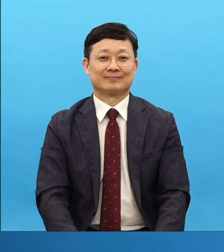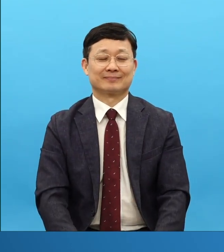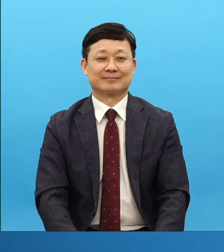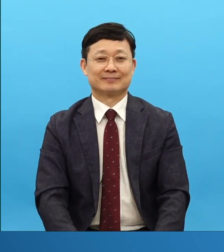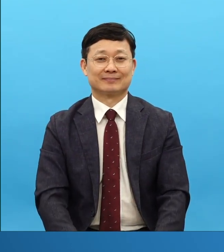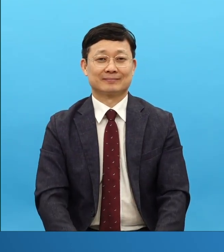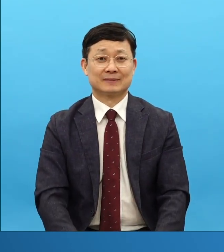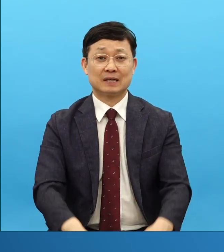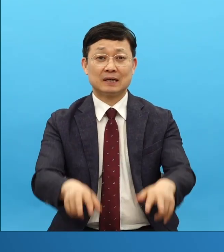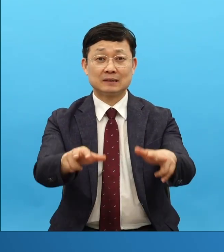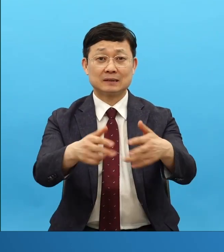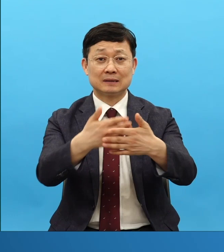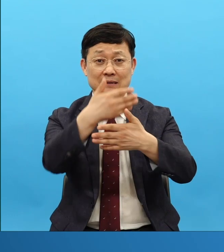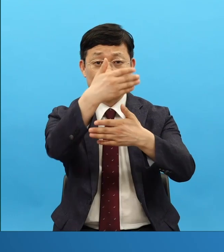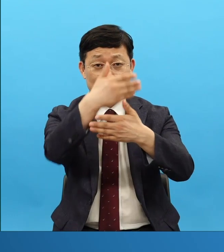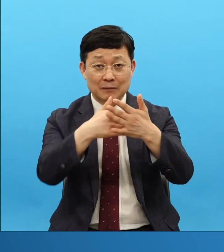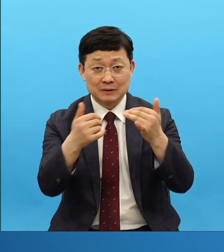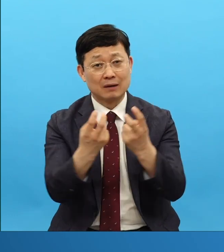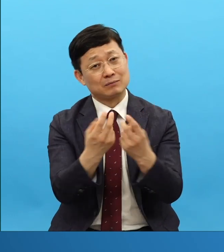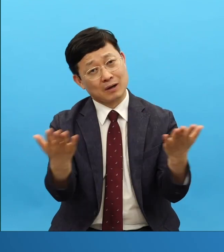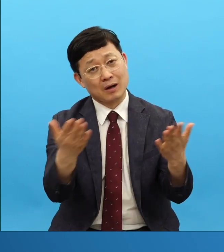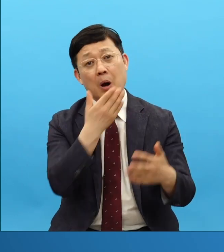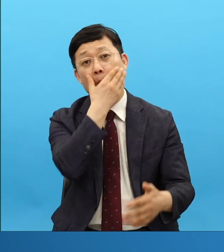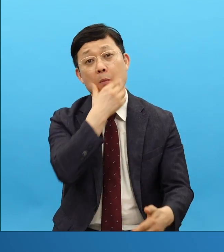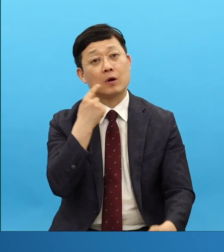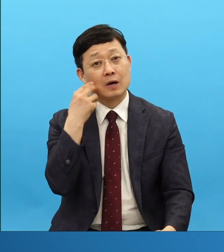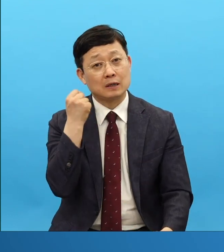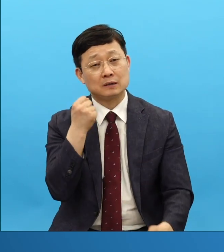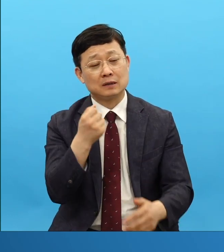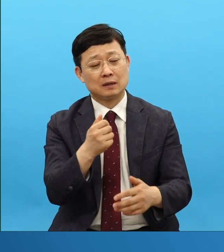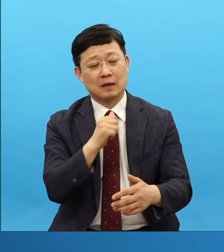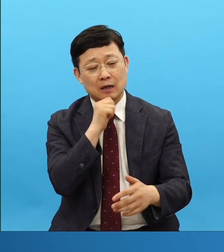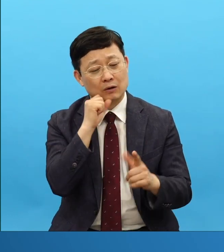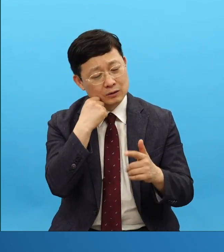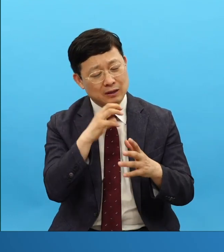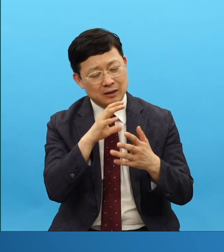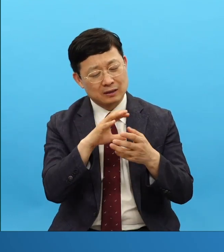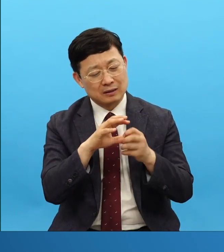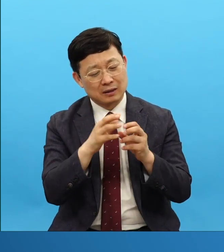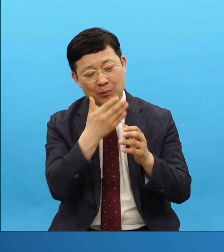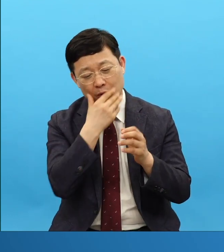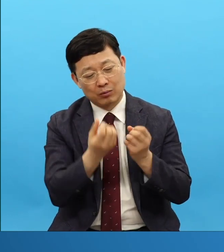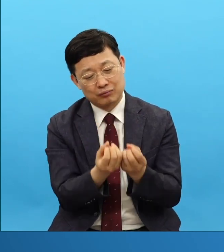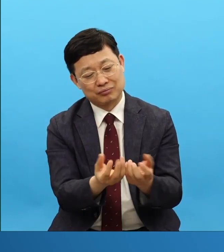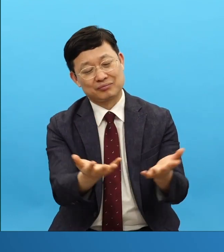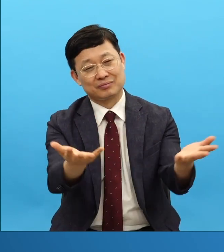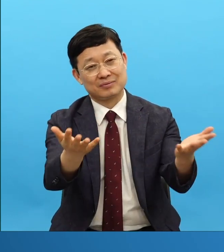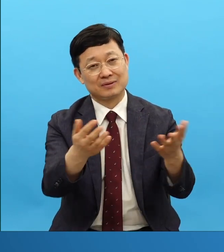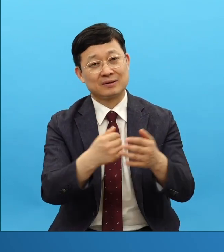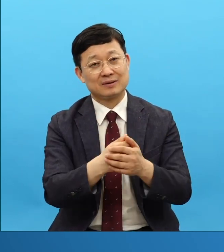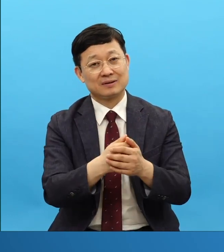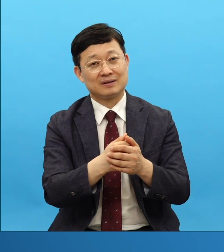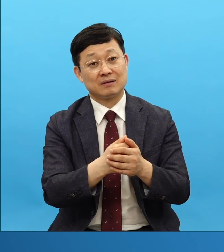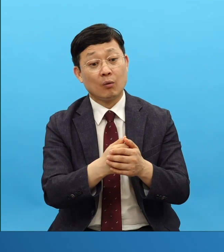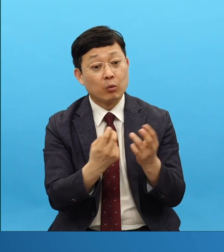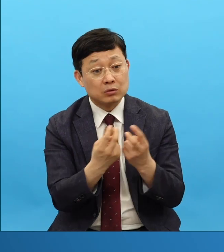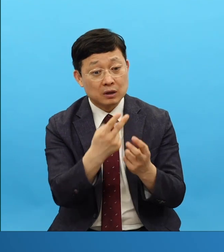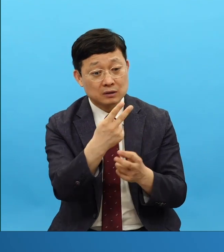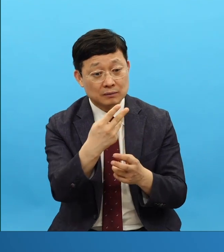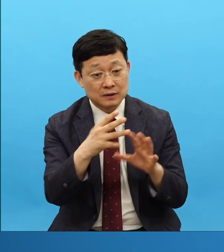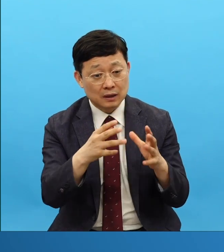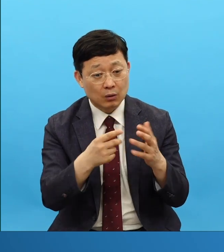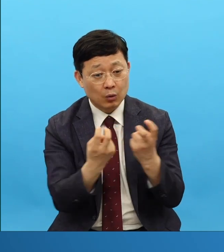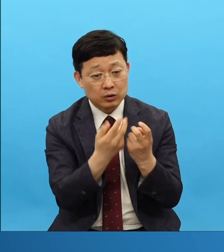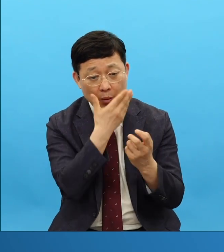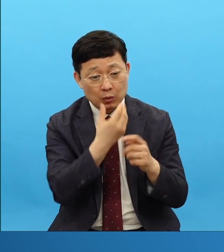them. 지금 남았는 이제 복음이 어쩔 수 없습니다. 후진국으로 전 세계로 가야 돼요. The remaining was the gospel. 과제는 하나입니다. We must share